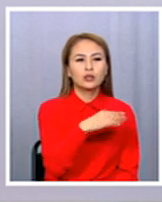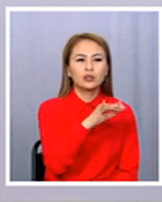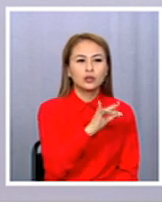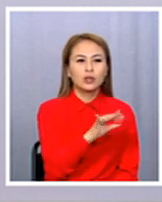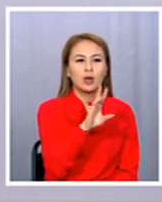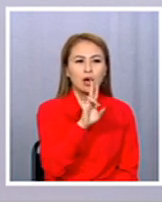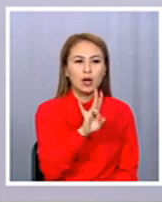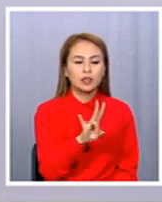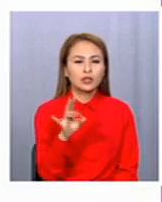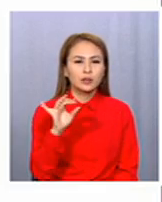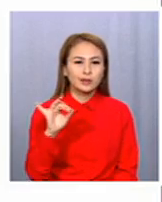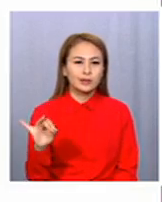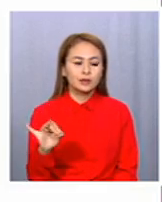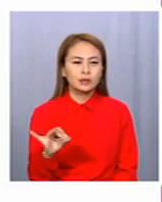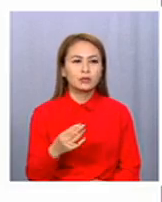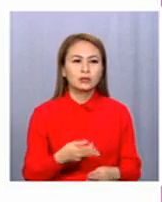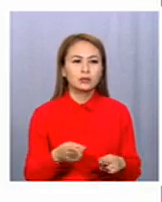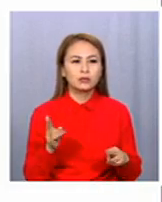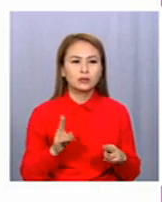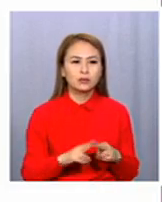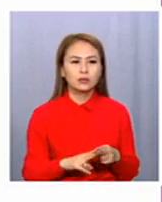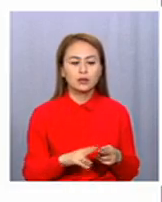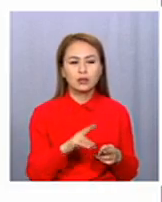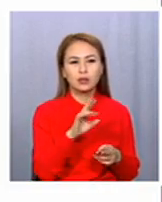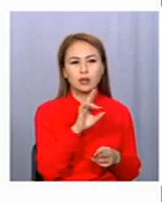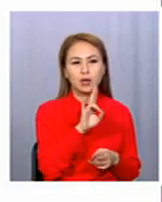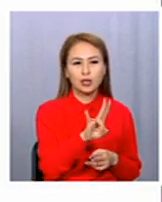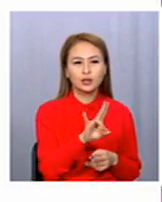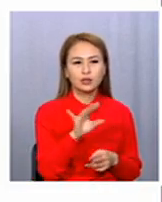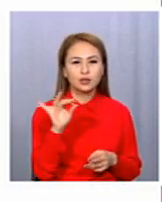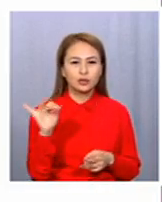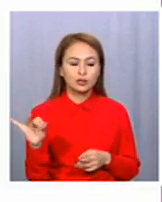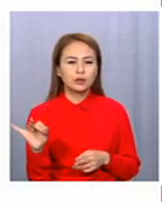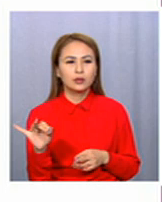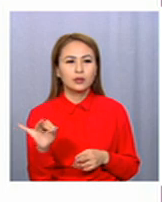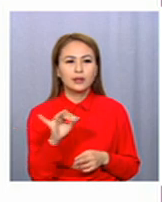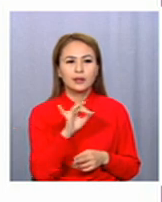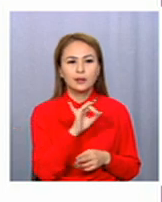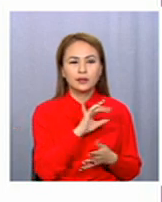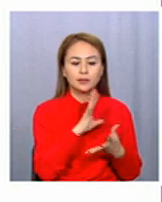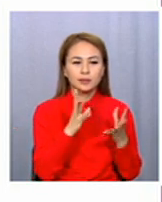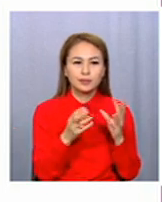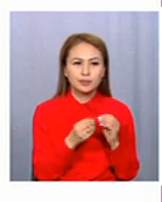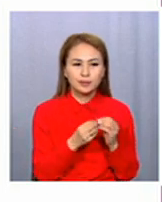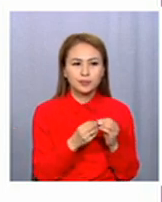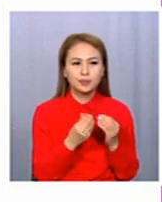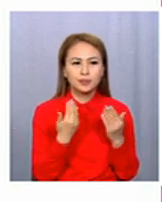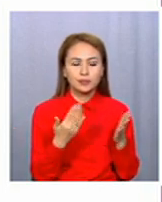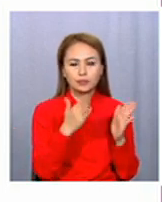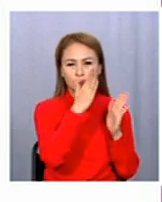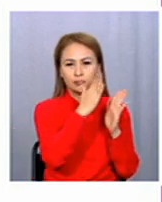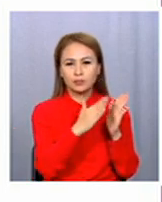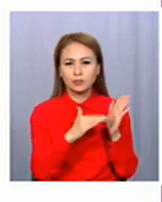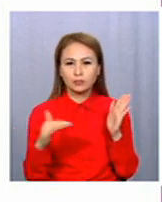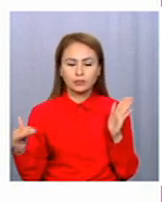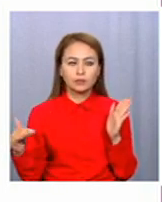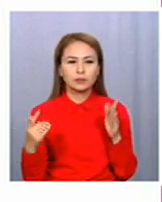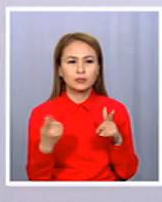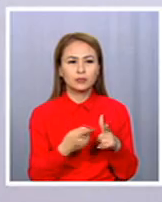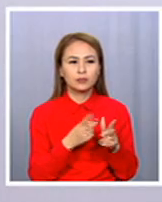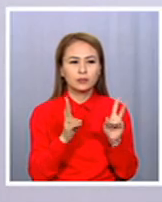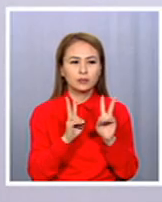I бұрышымызда H, G және H, I сәулелері осы бұрыштың қабырғалары деп